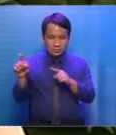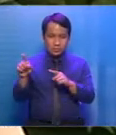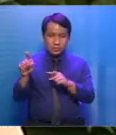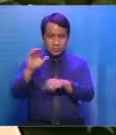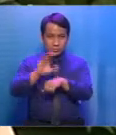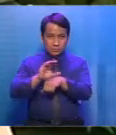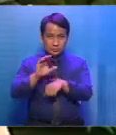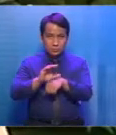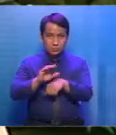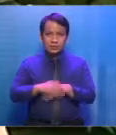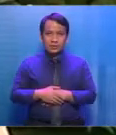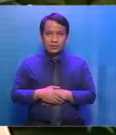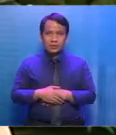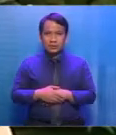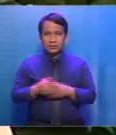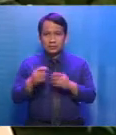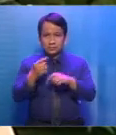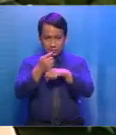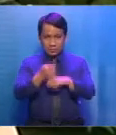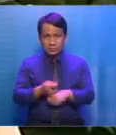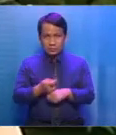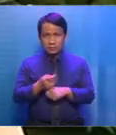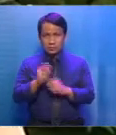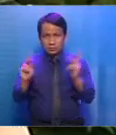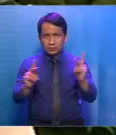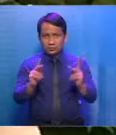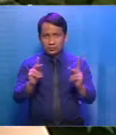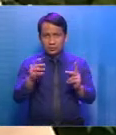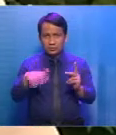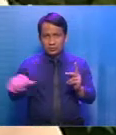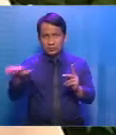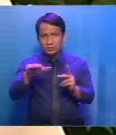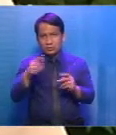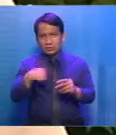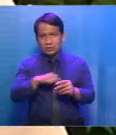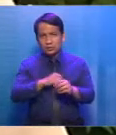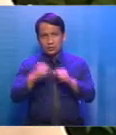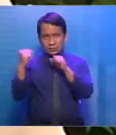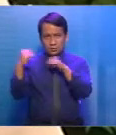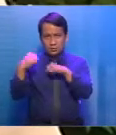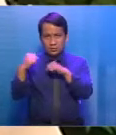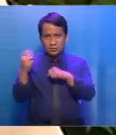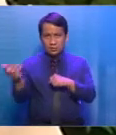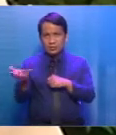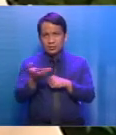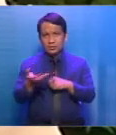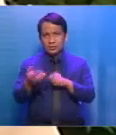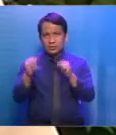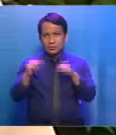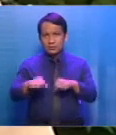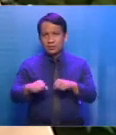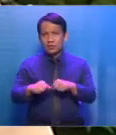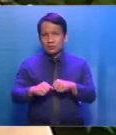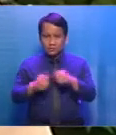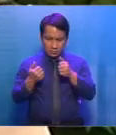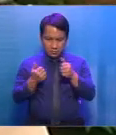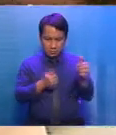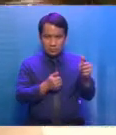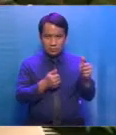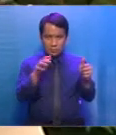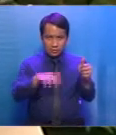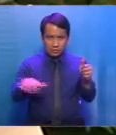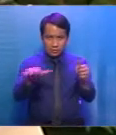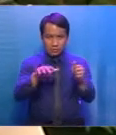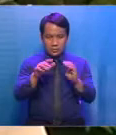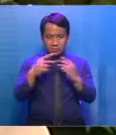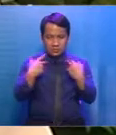gabi. At ito ay tradisyon ng Pilipino at sabi naman namin, no, nagkasundo naman ho na basta naman po sumusunod sa lahat ng